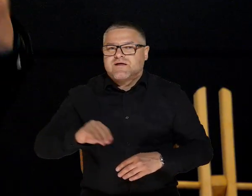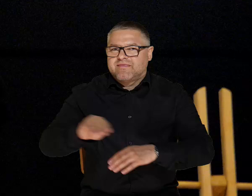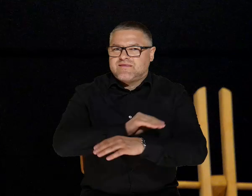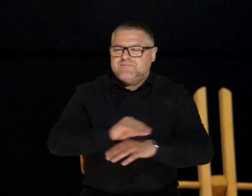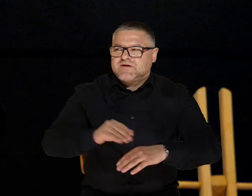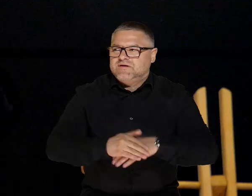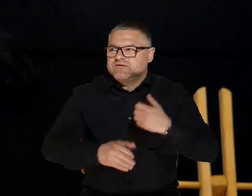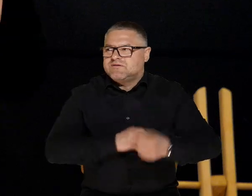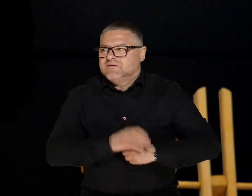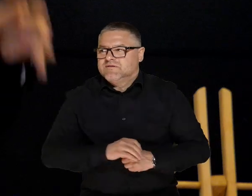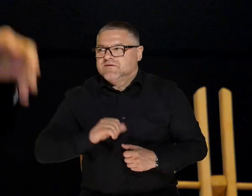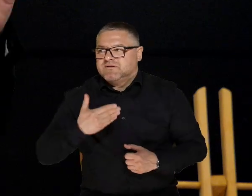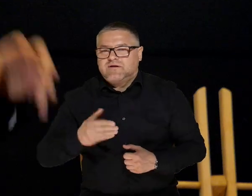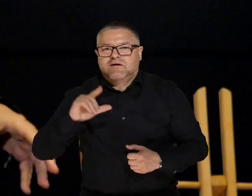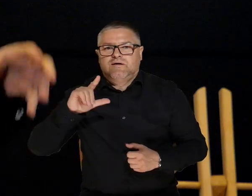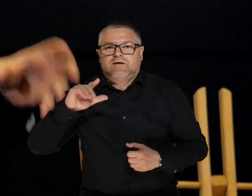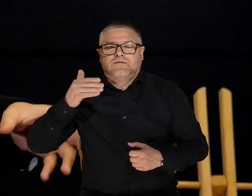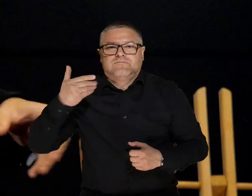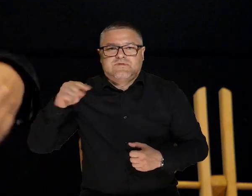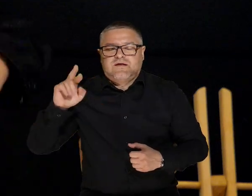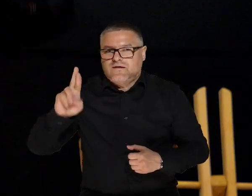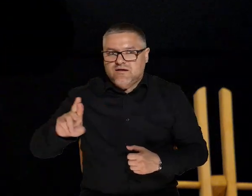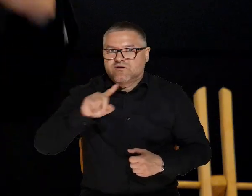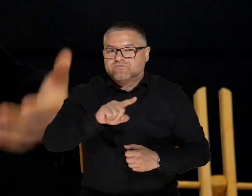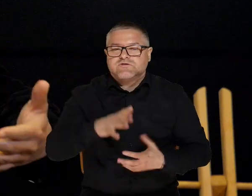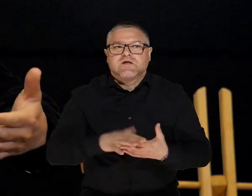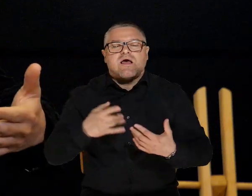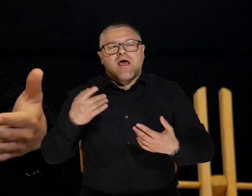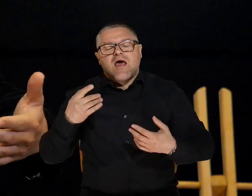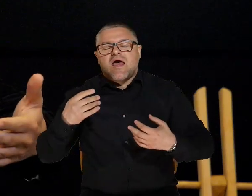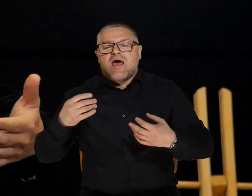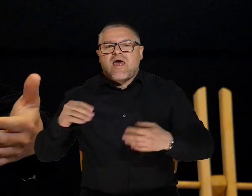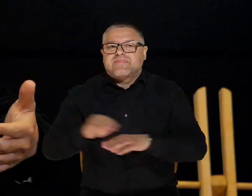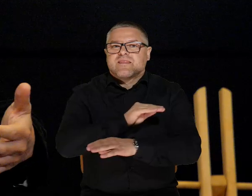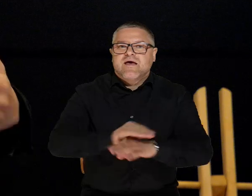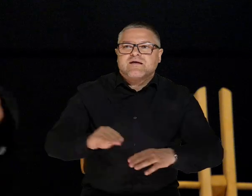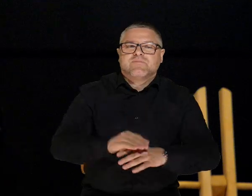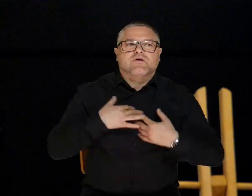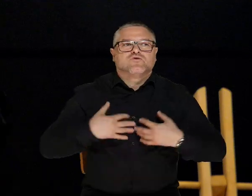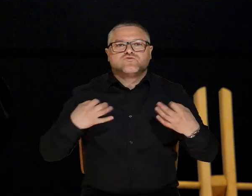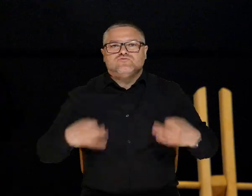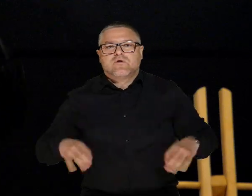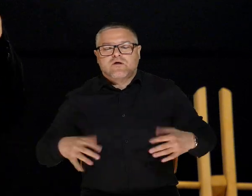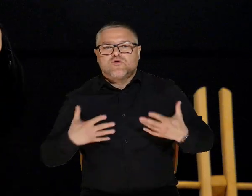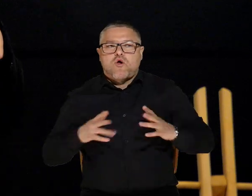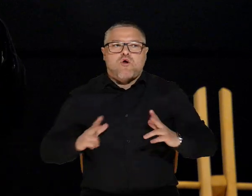jest oparta na takiej bardzo, bardzo głębokiej relaksacji i opowiedzeniu historii. To znaczy rzeczywiście jest tak,